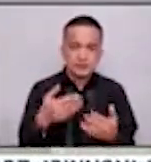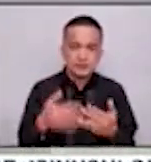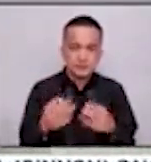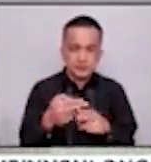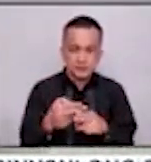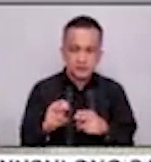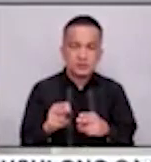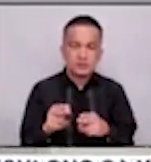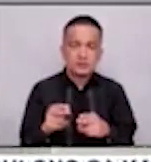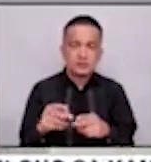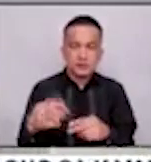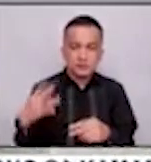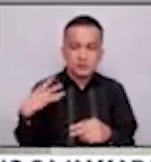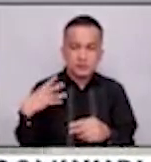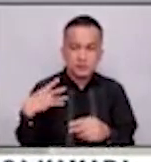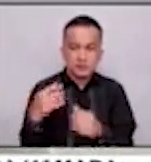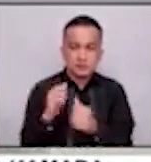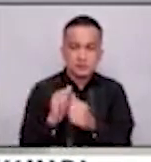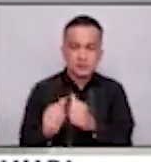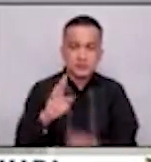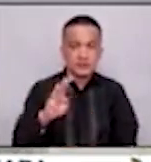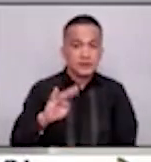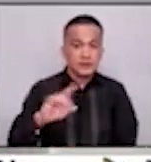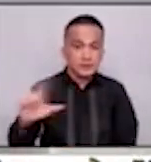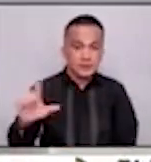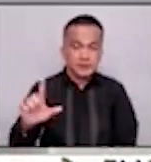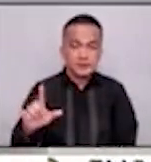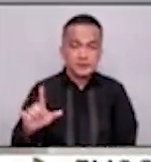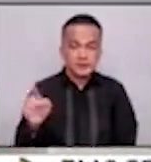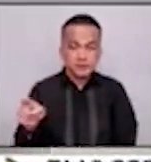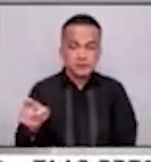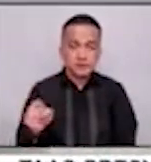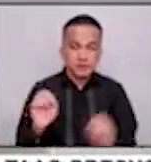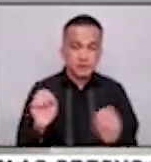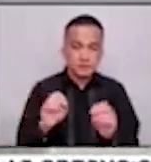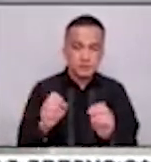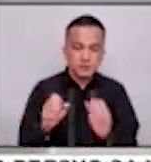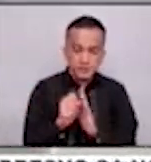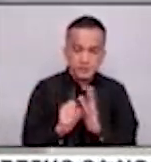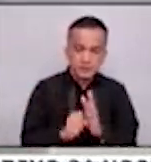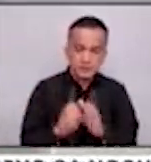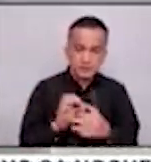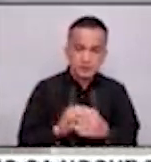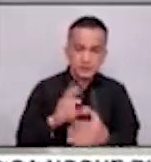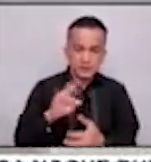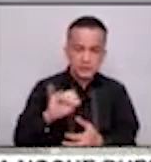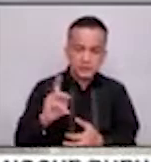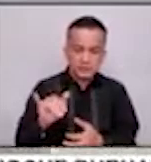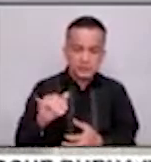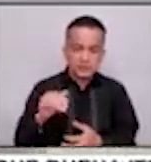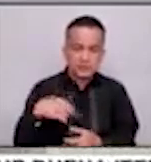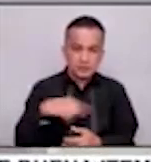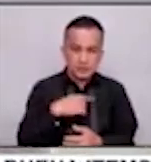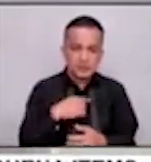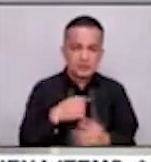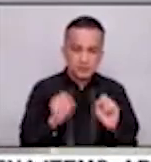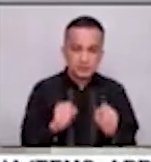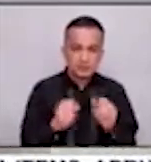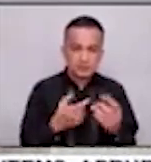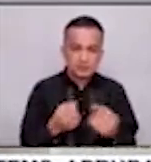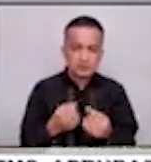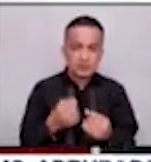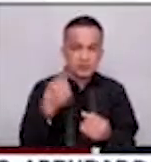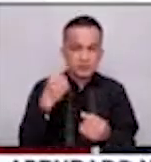maantay natin na makapasa ang bill para kahit walang state of calamity, tayo po lahat ay nakakagawa ng ating ginagawa for